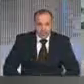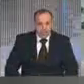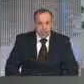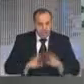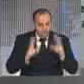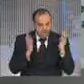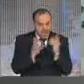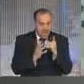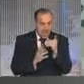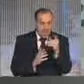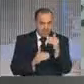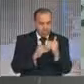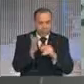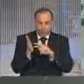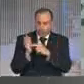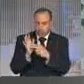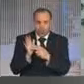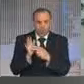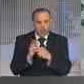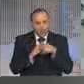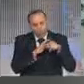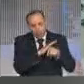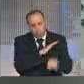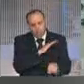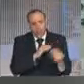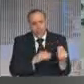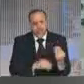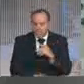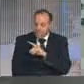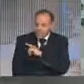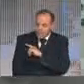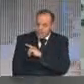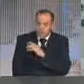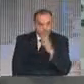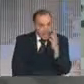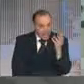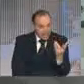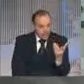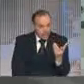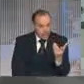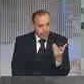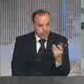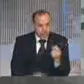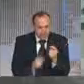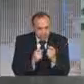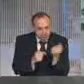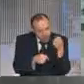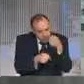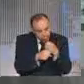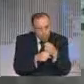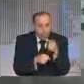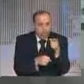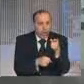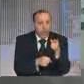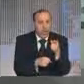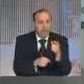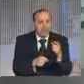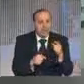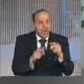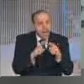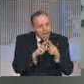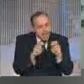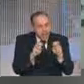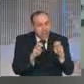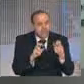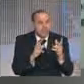مؤسسات والفضاء التطوير التكنولوجي بمحل مناطق قاحله بمدنين هو عباره على نواه تم بعثها عن طريق محد مناطق قله